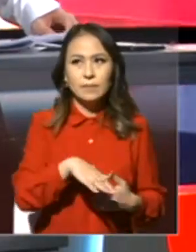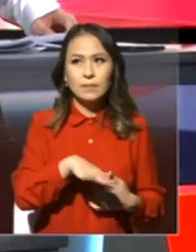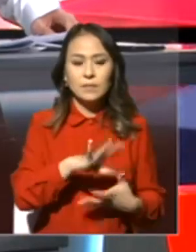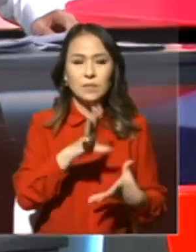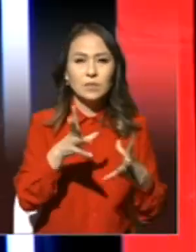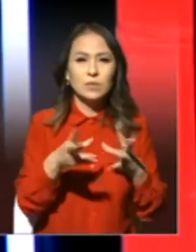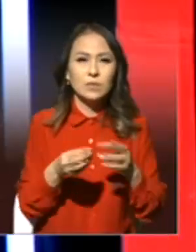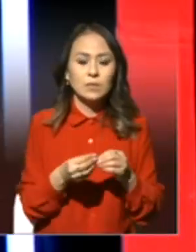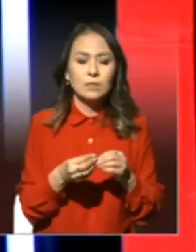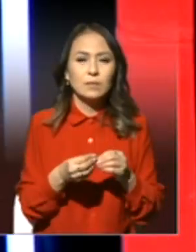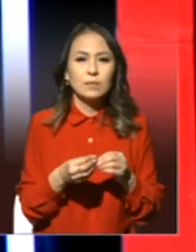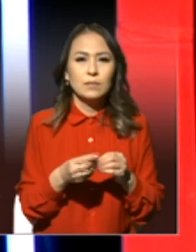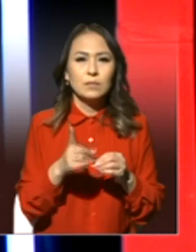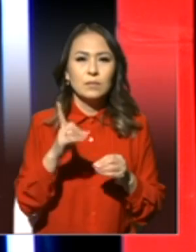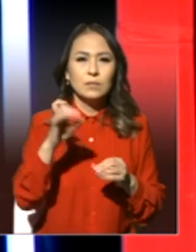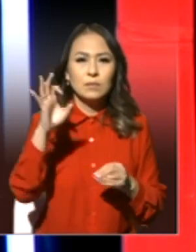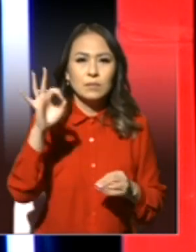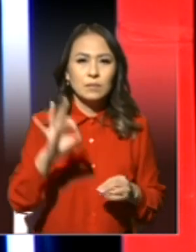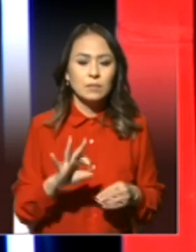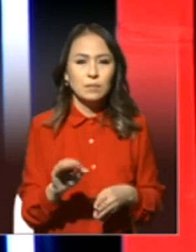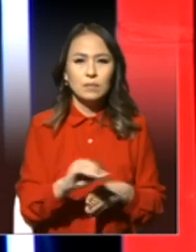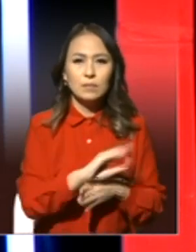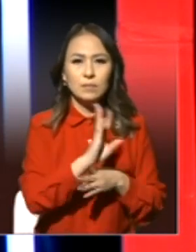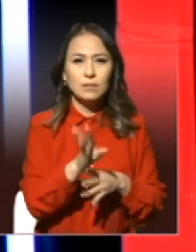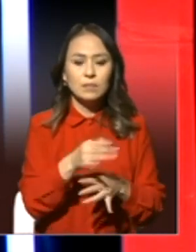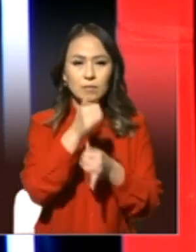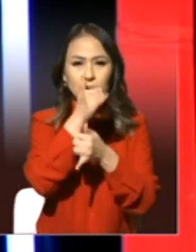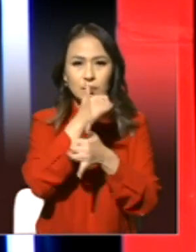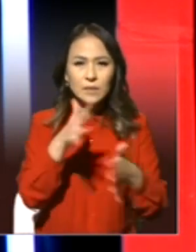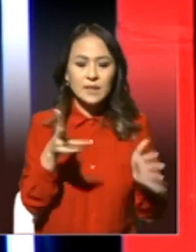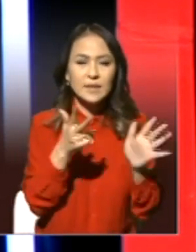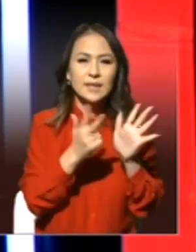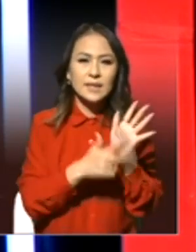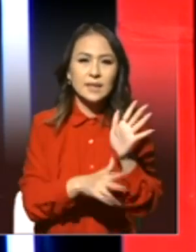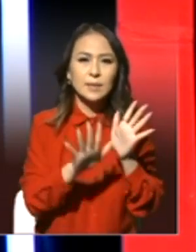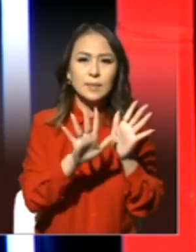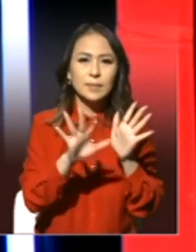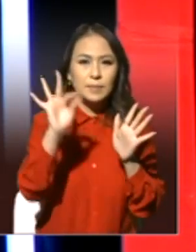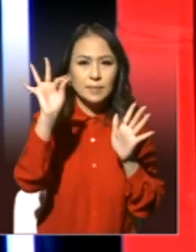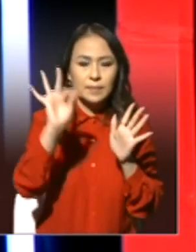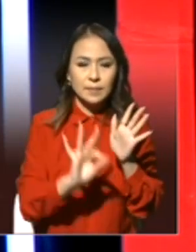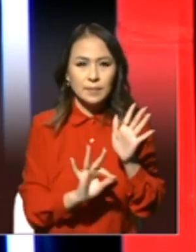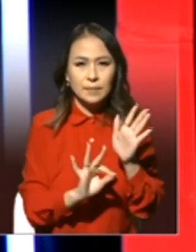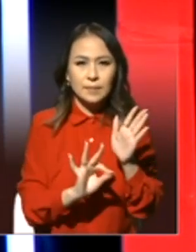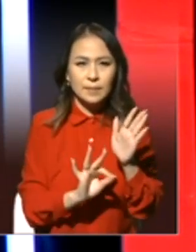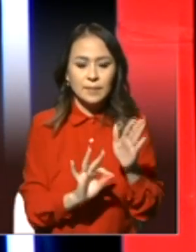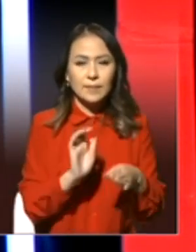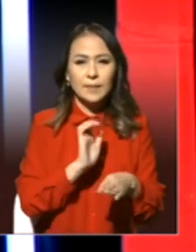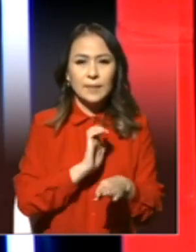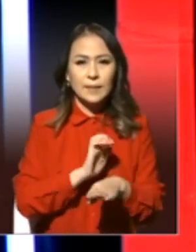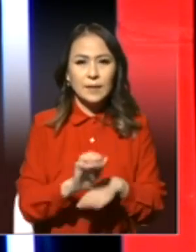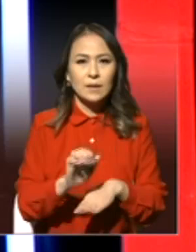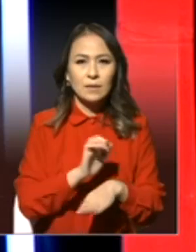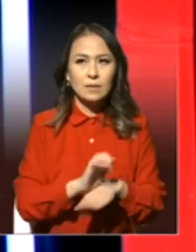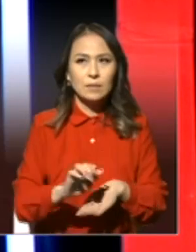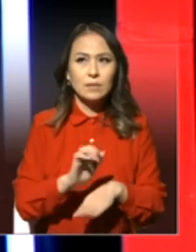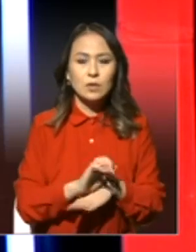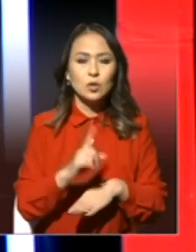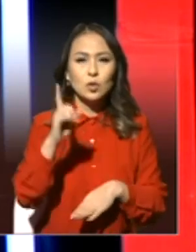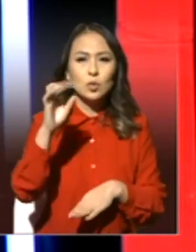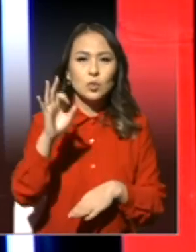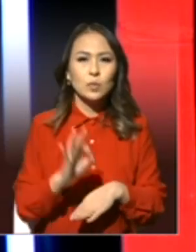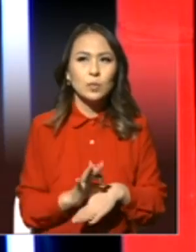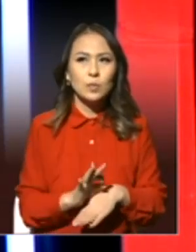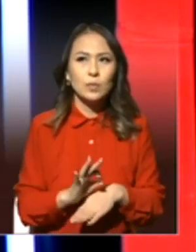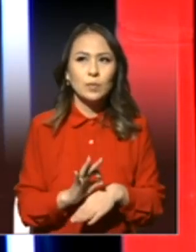Жалпы жаңағы 100% қамтамасыз ету мүмкін емес, бұл 85% жаңағы бізде импортқа жаңағы 100% деген